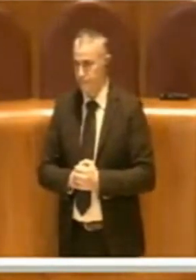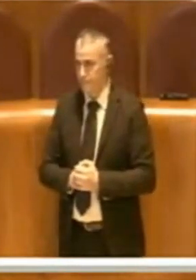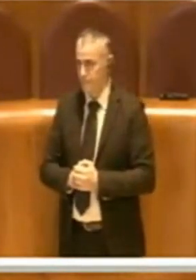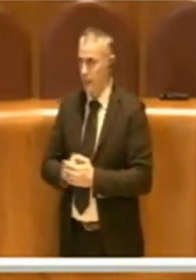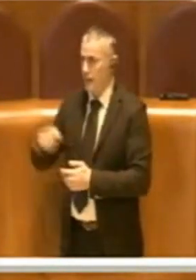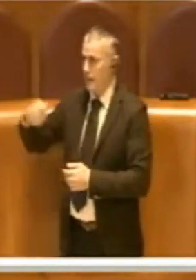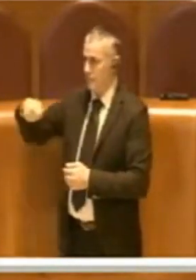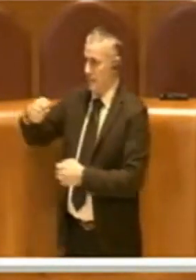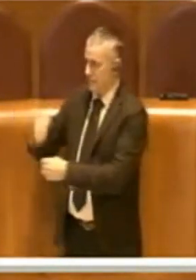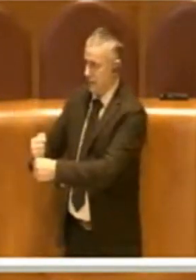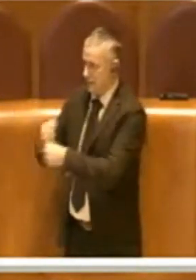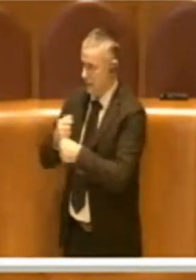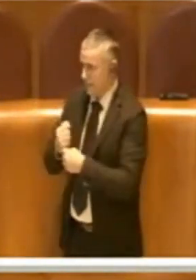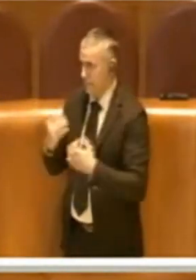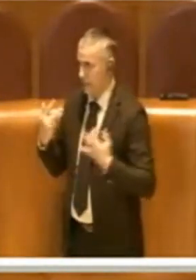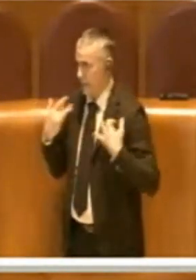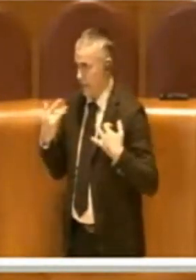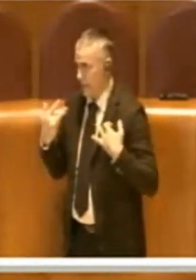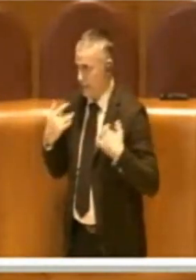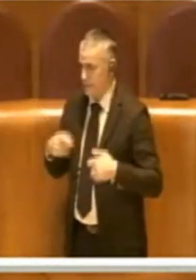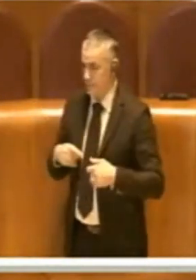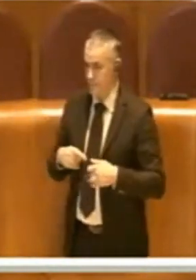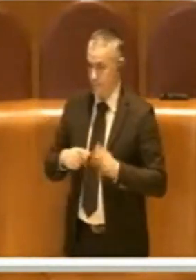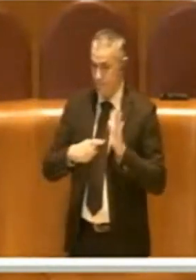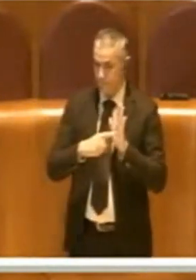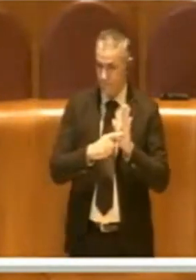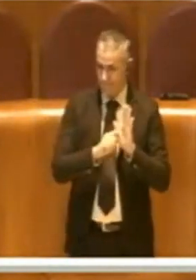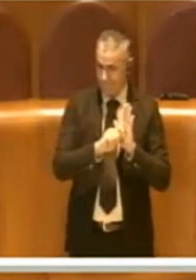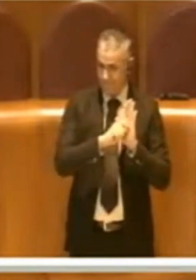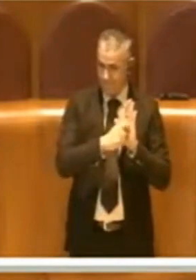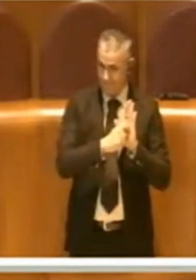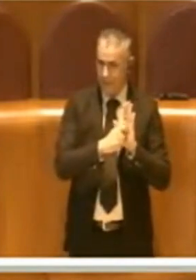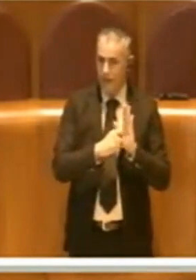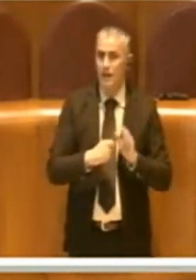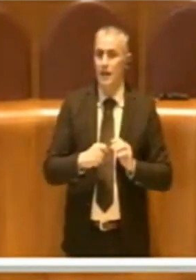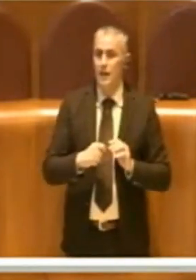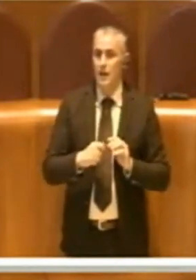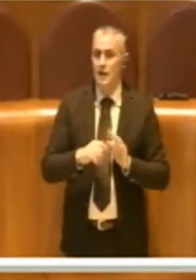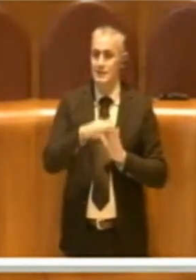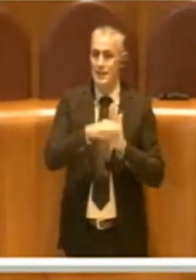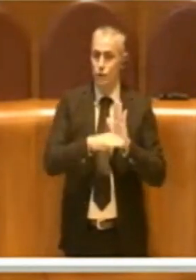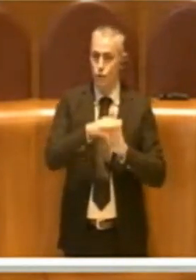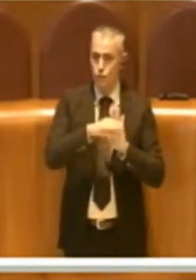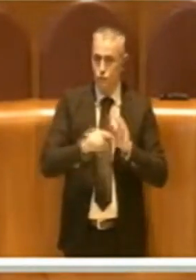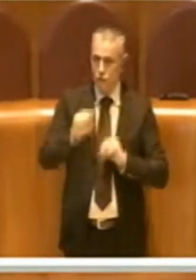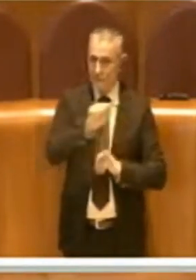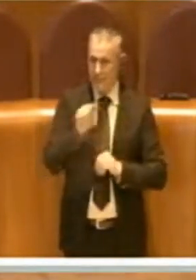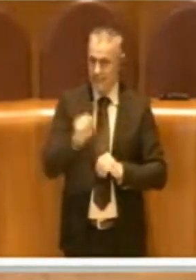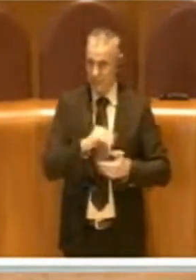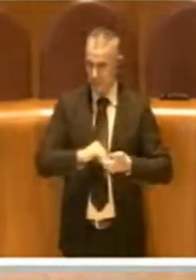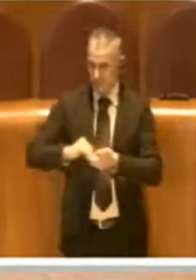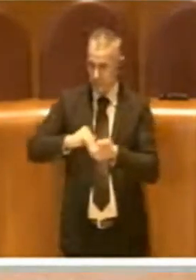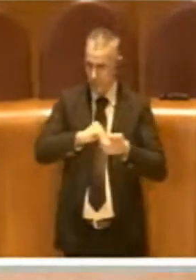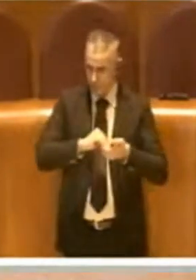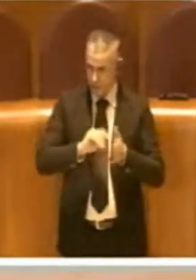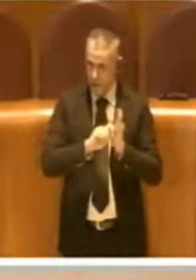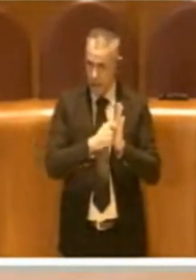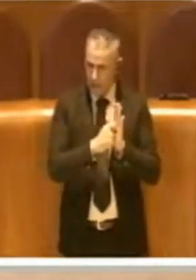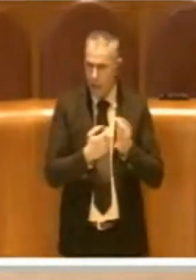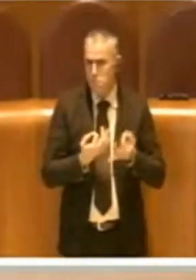Grazie Presidente. Questa modifica allo Statuto di Zetema estremamente